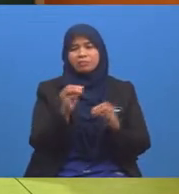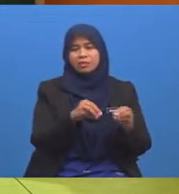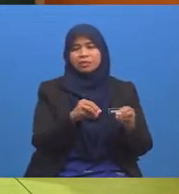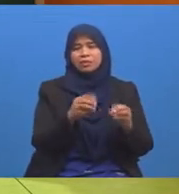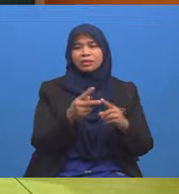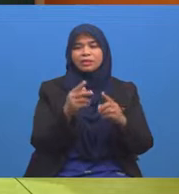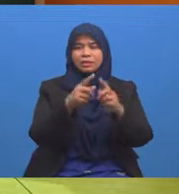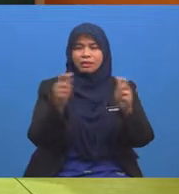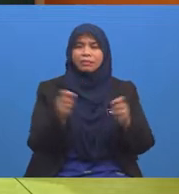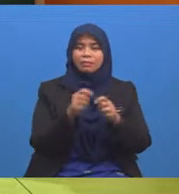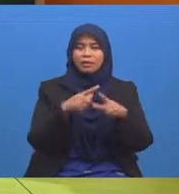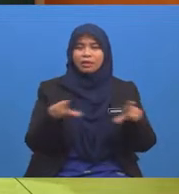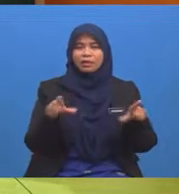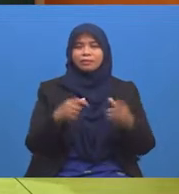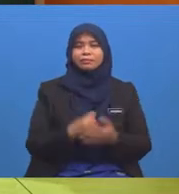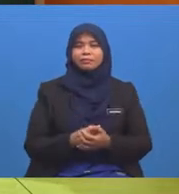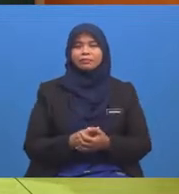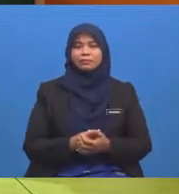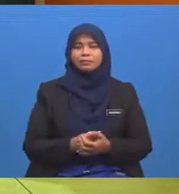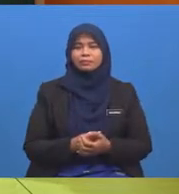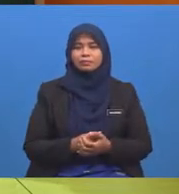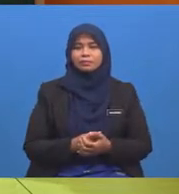lain untuk mencari habitat yang baru.